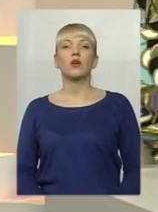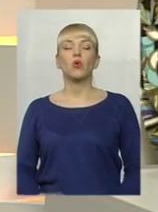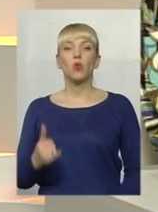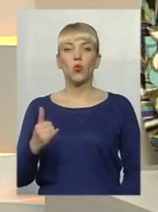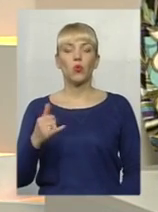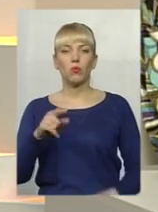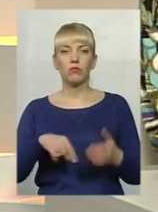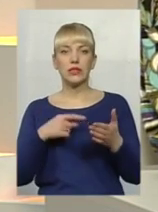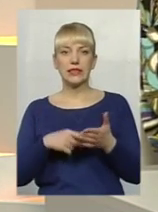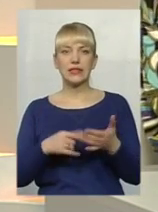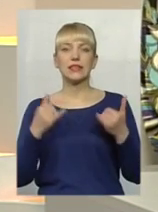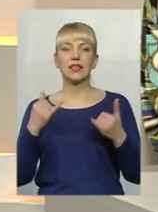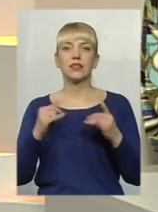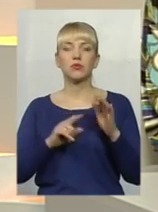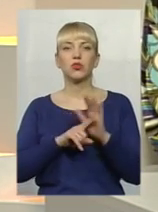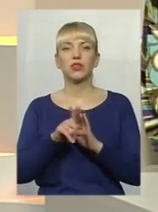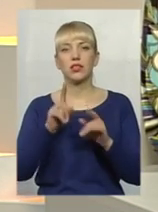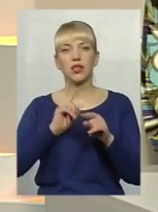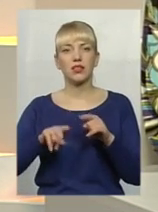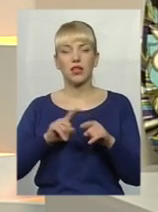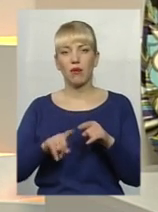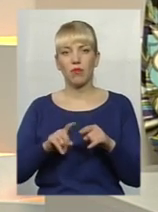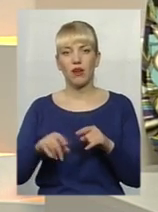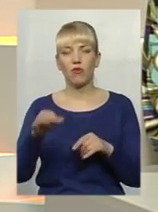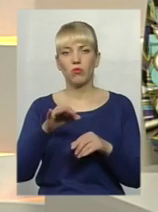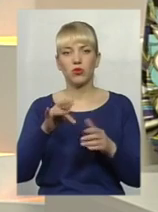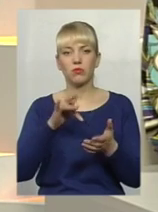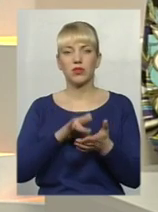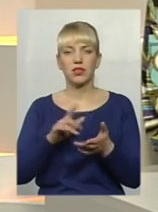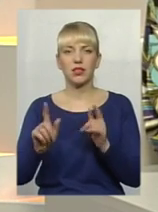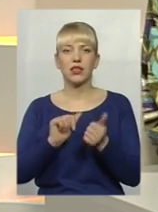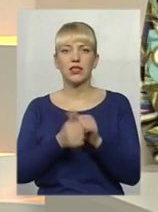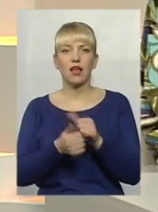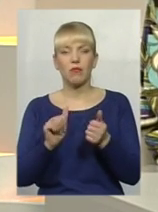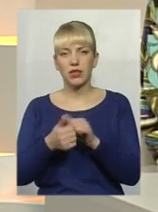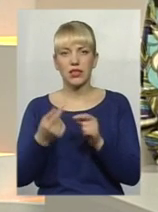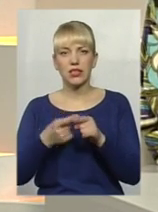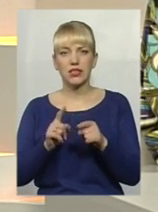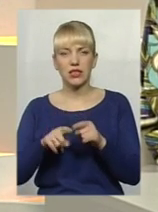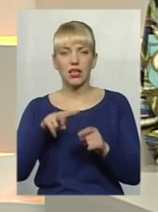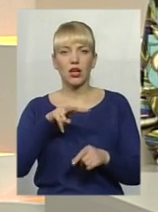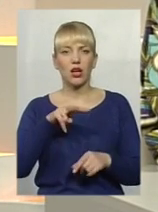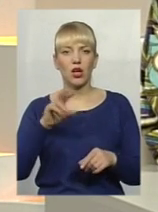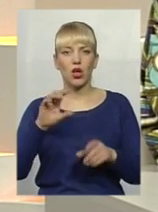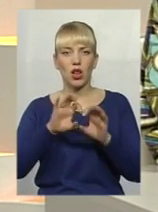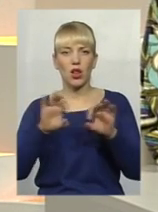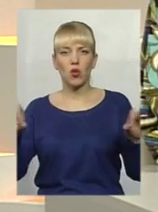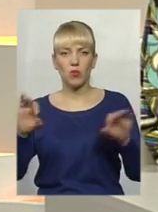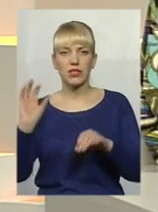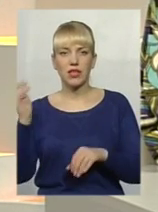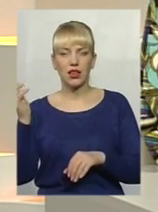місті зараз розпочнеться незабаром в обласному центрі заміна оцих люмінесцентних ламп, взагалі